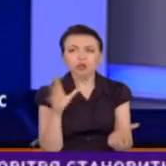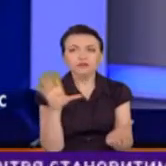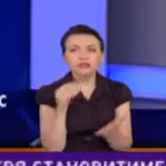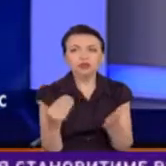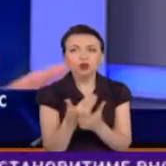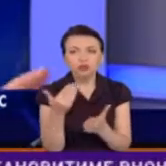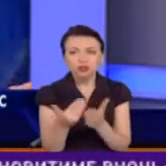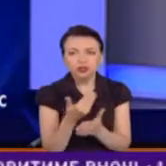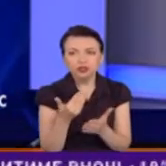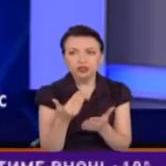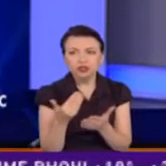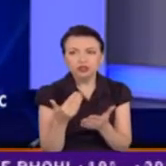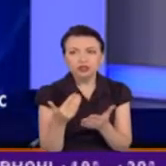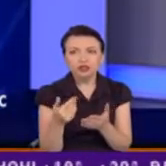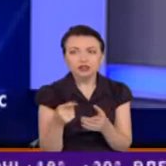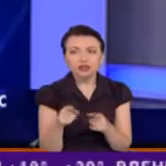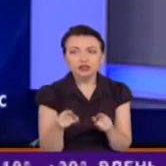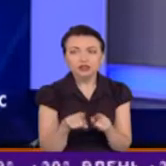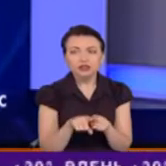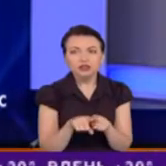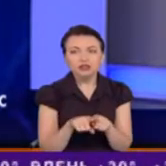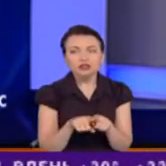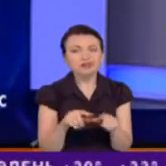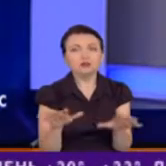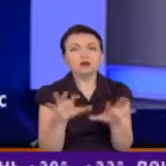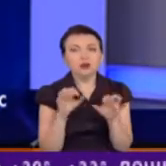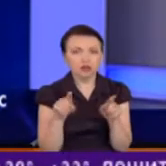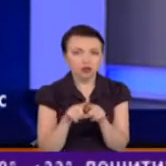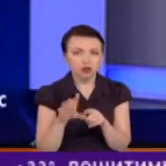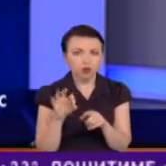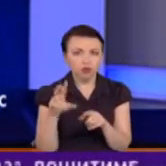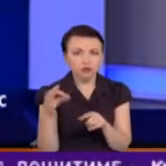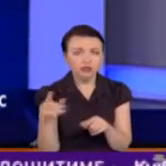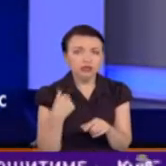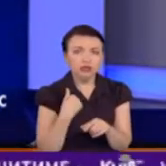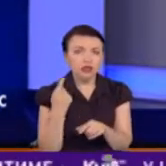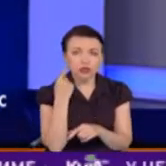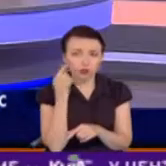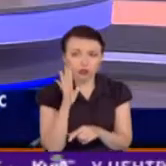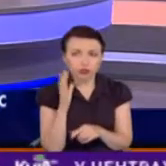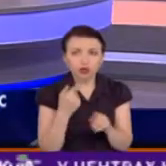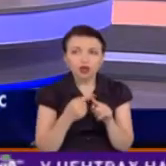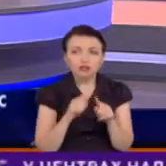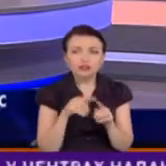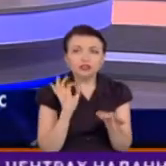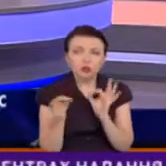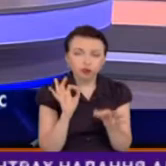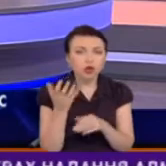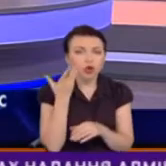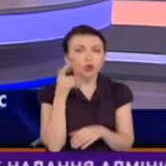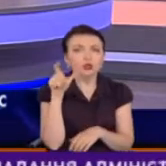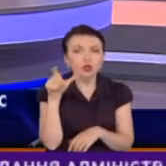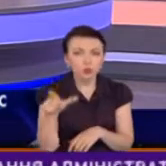новації сприймаються отак, як говорить пан Олексій, тому я зовсім не здивована і навіть на нього не ображаюся. Давайте, це. Це абсолютно нормально, коли